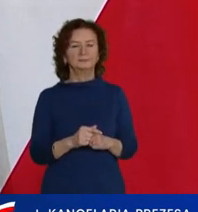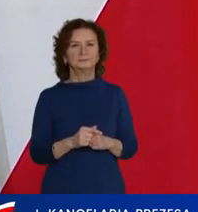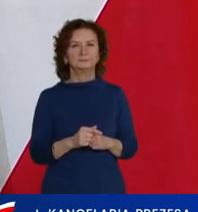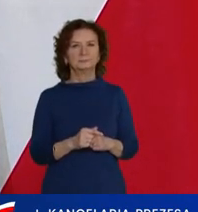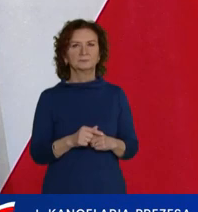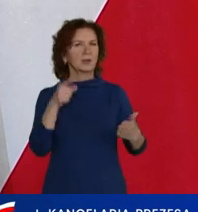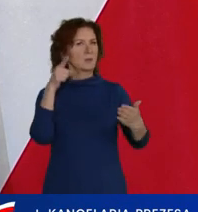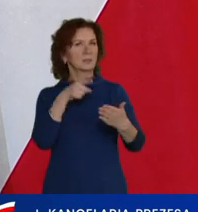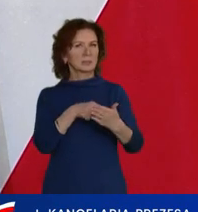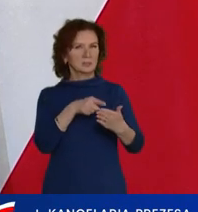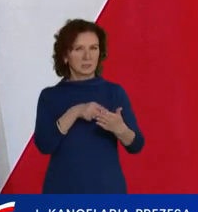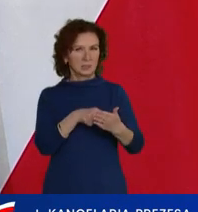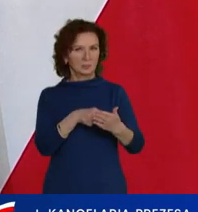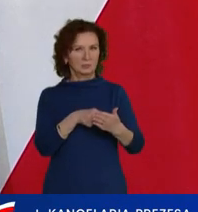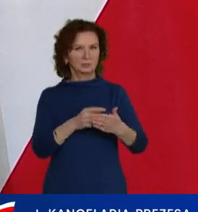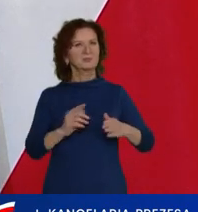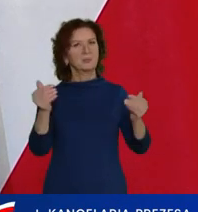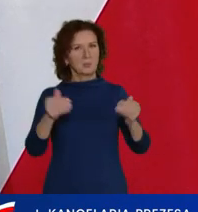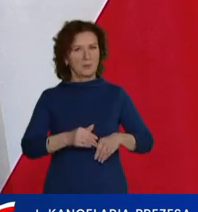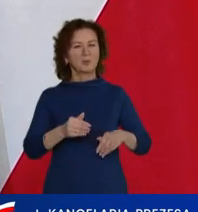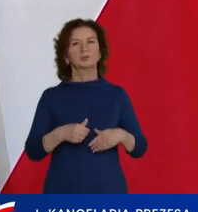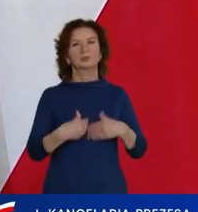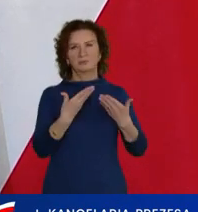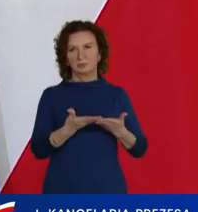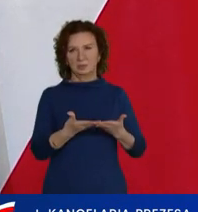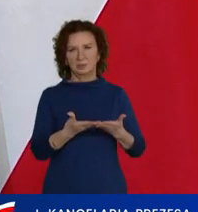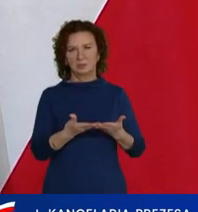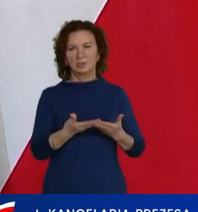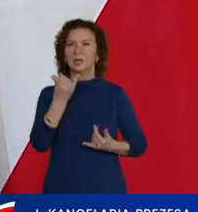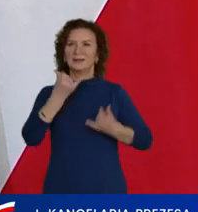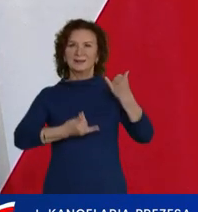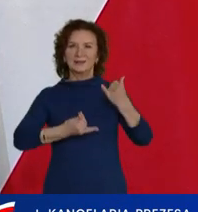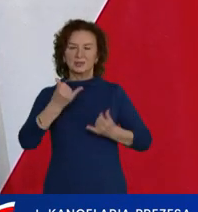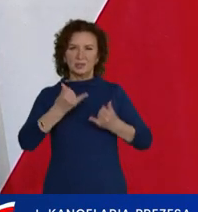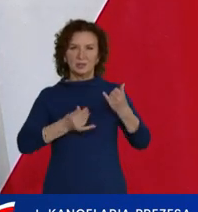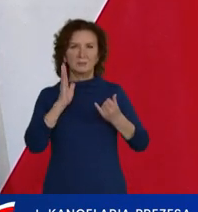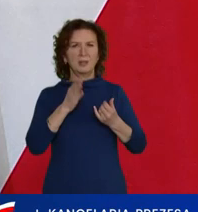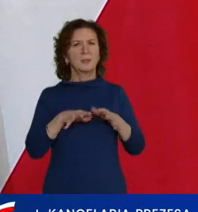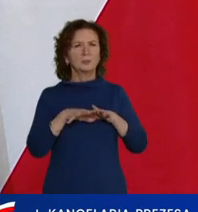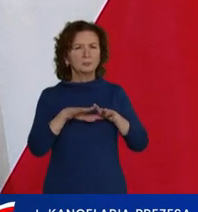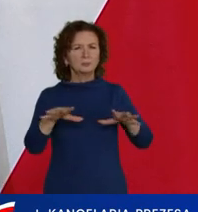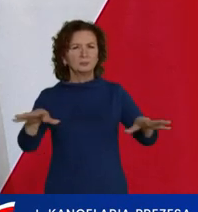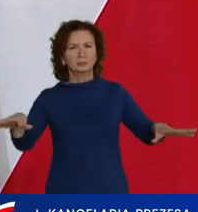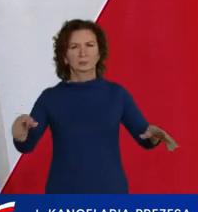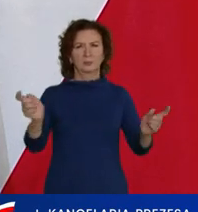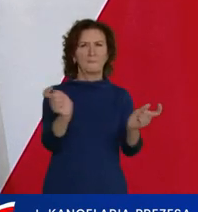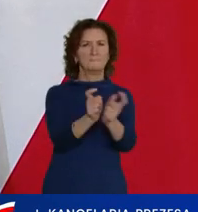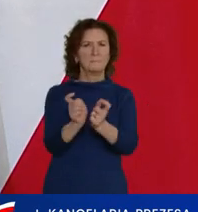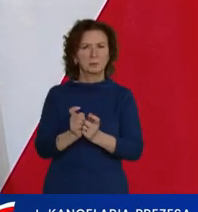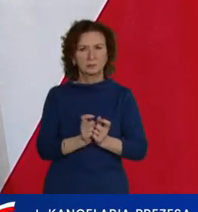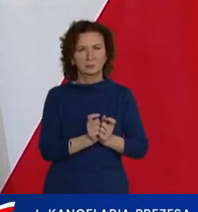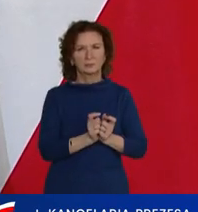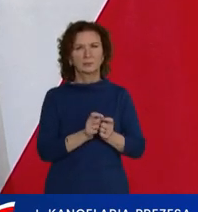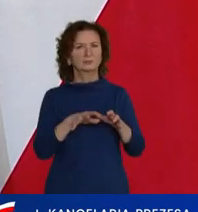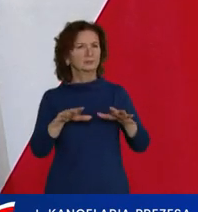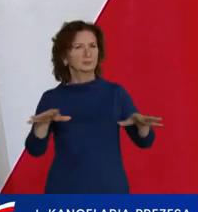ma na celu danie możliwości, że w przypadku otwierania masowych punktów, punktów, których, tak